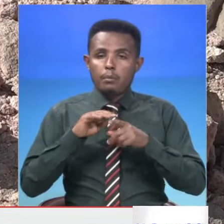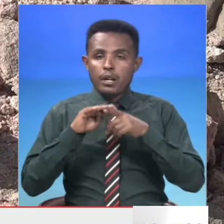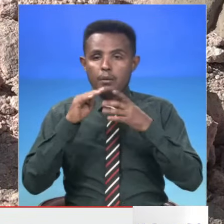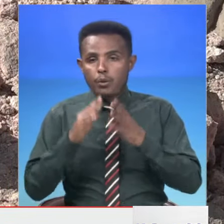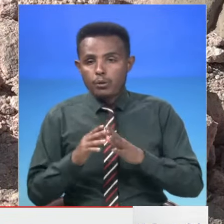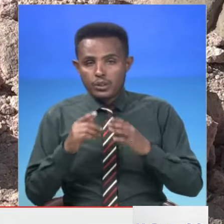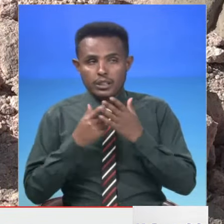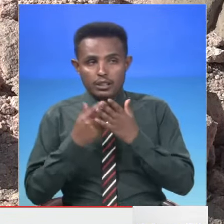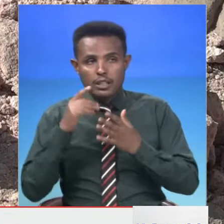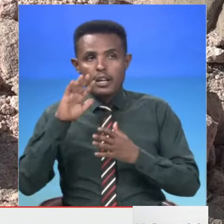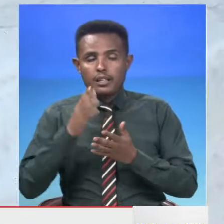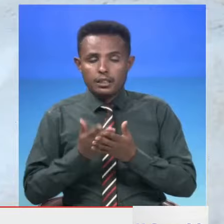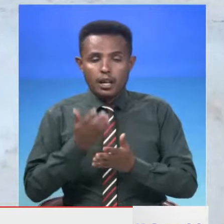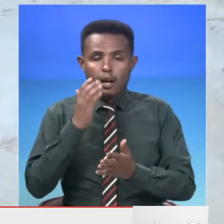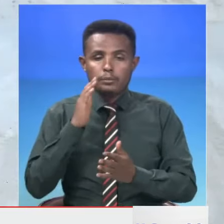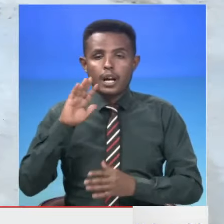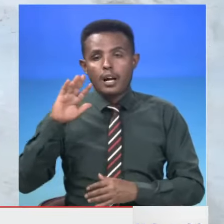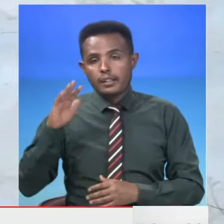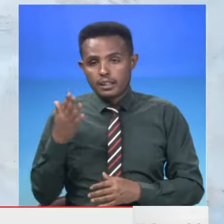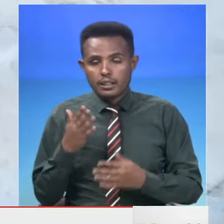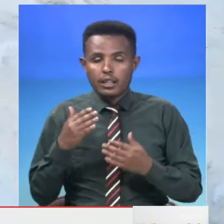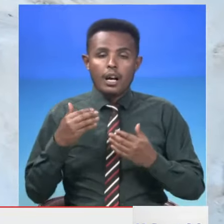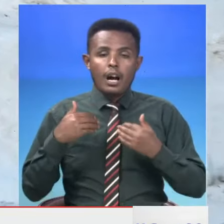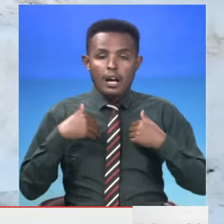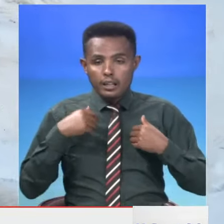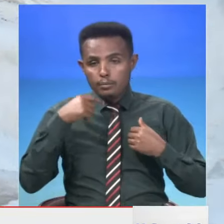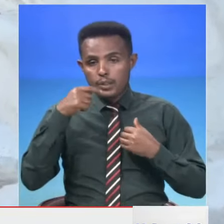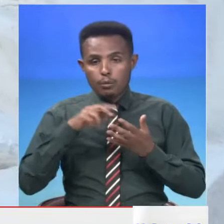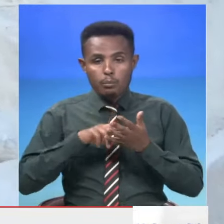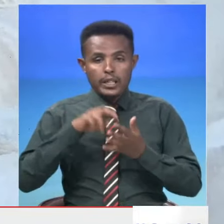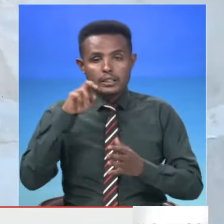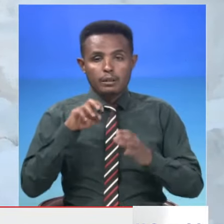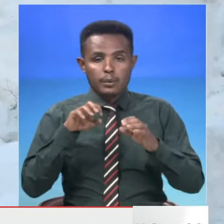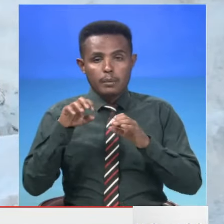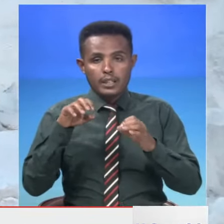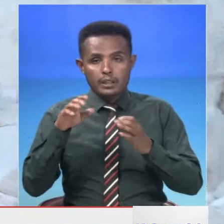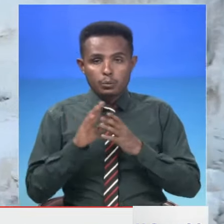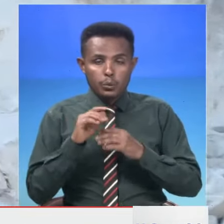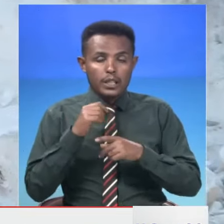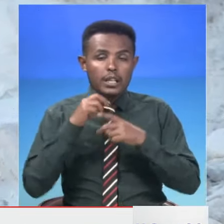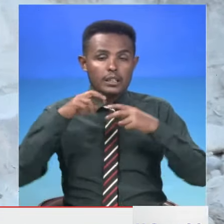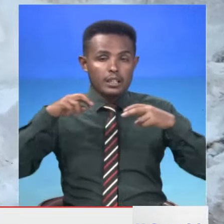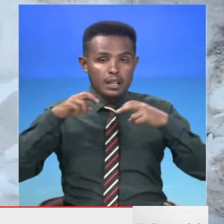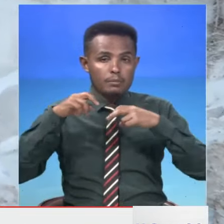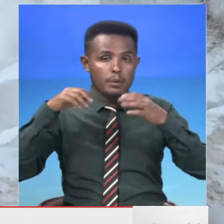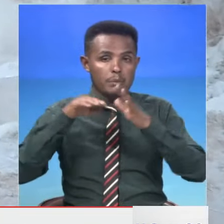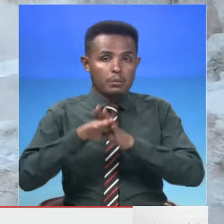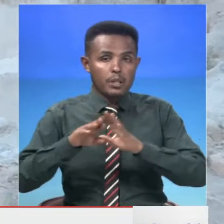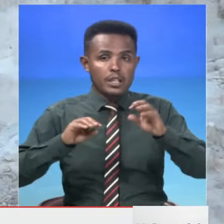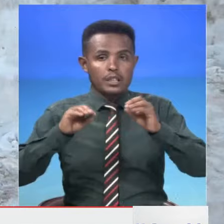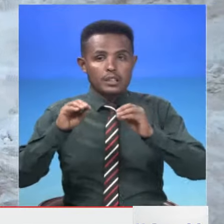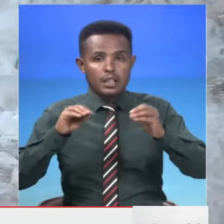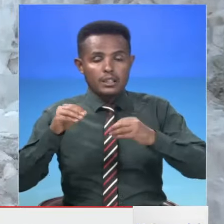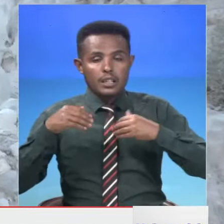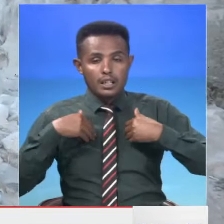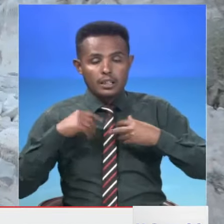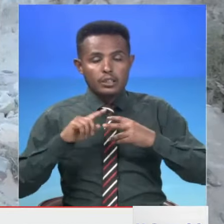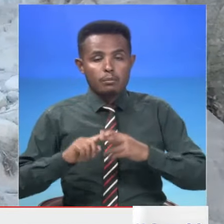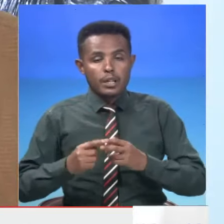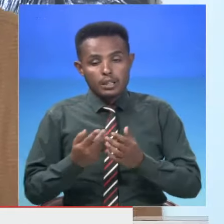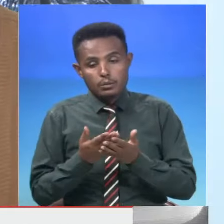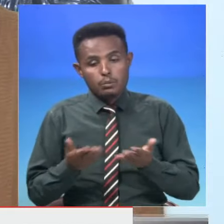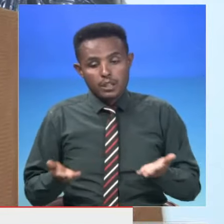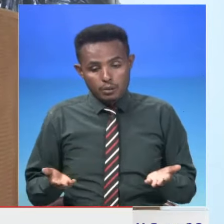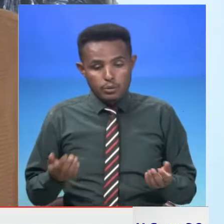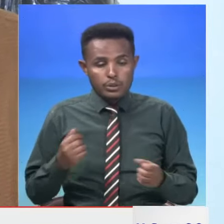አይነት የሀብት አይነት በጥቆማ ደረጃ አለ የሚለውን እሱ መነሻ እያረግን ወደ ጥናት ለመግባት እንቅስቃሴ ላይ ነው ያለነው የጀመርናቸውን